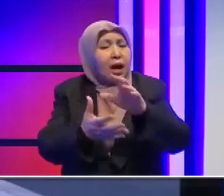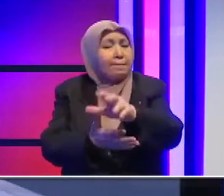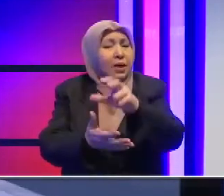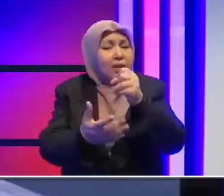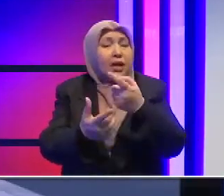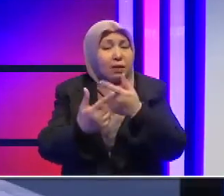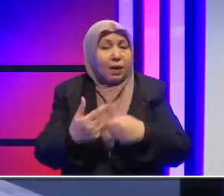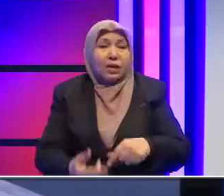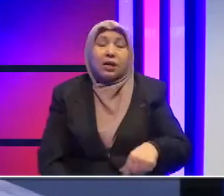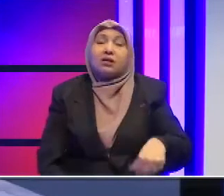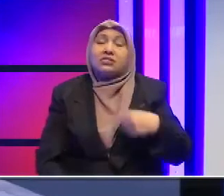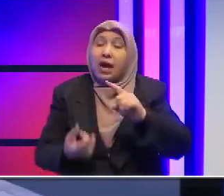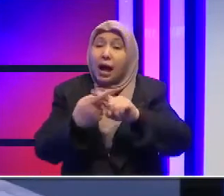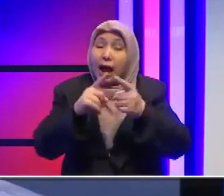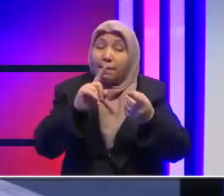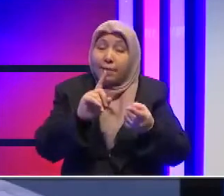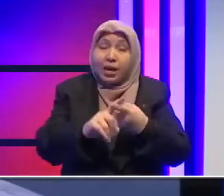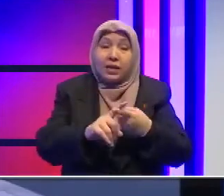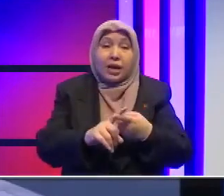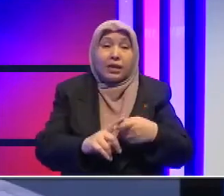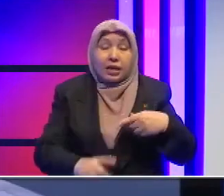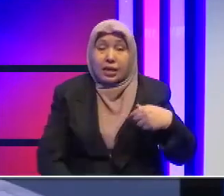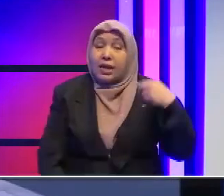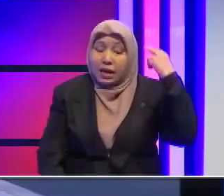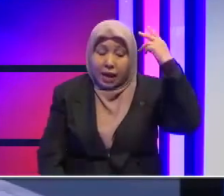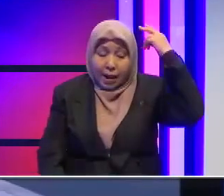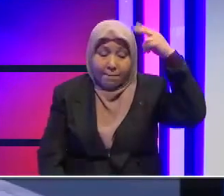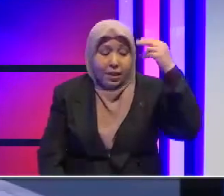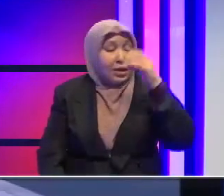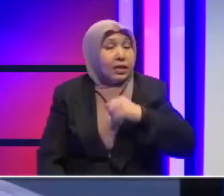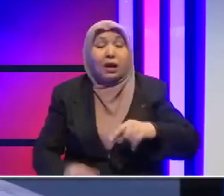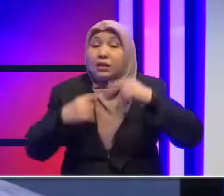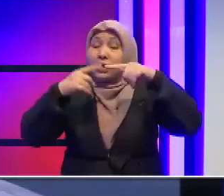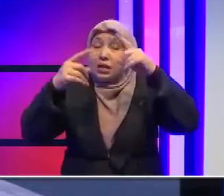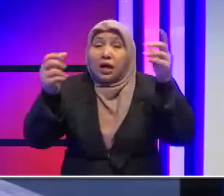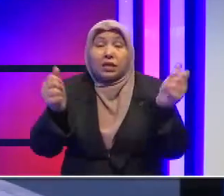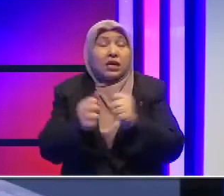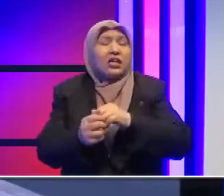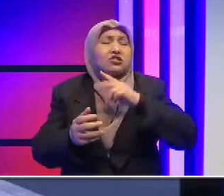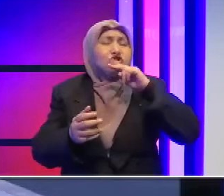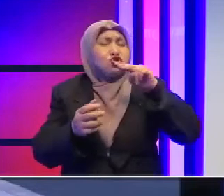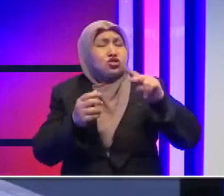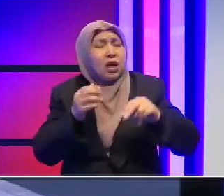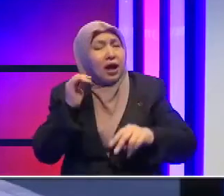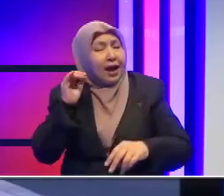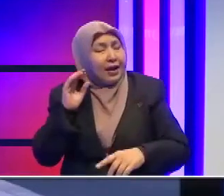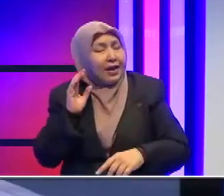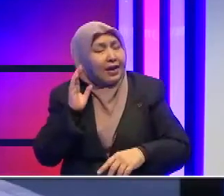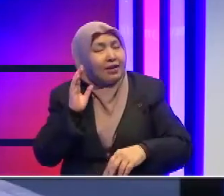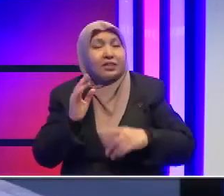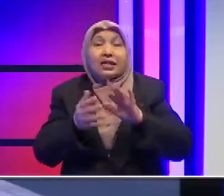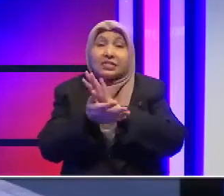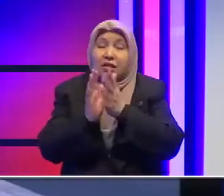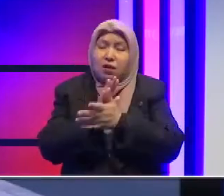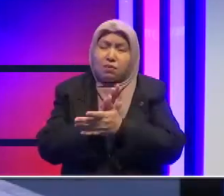daripada qaul sahabat Nabi yang terkenal dengan syairnya, iaitulah Hasan bin Thabit. Ketika mana dia meratapi